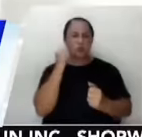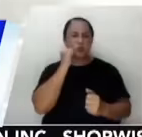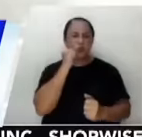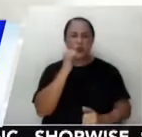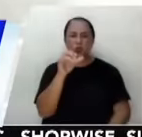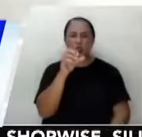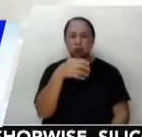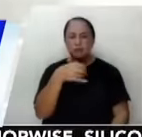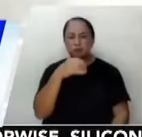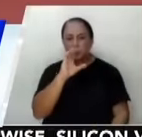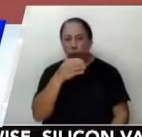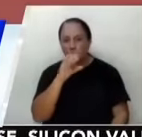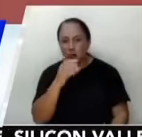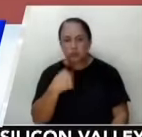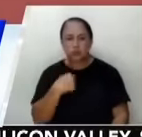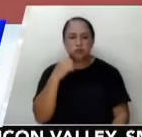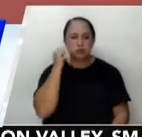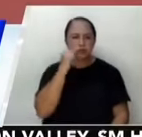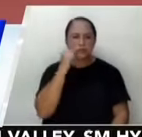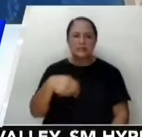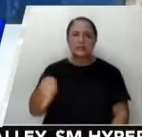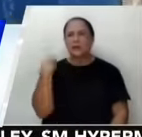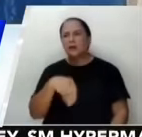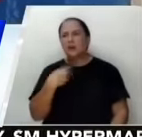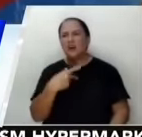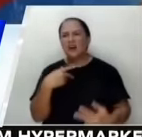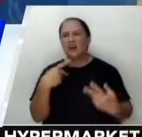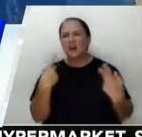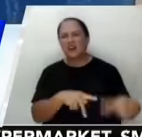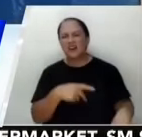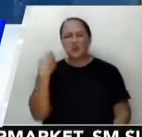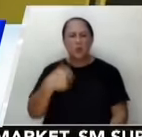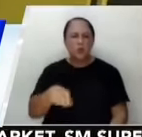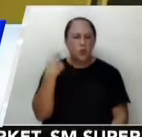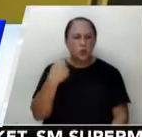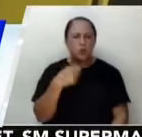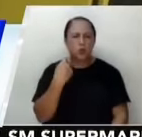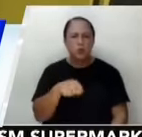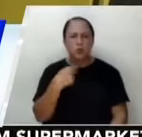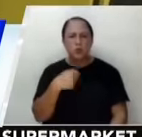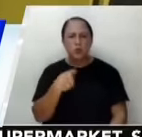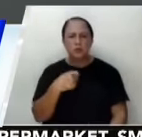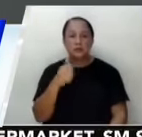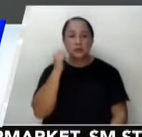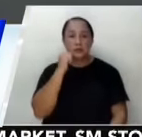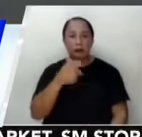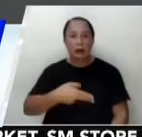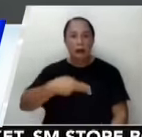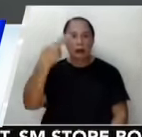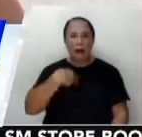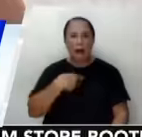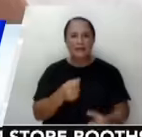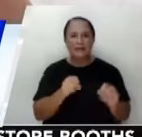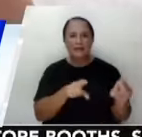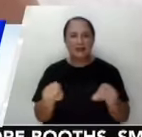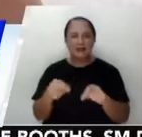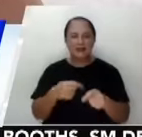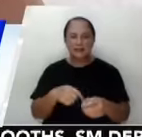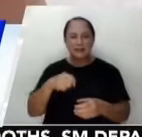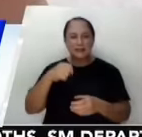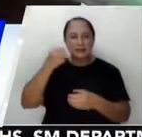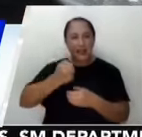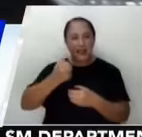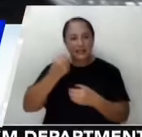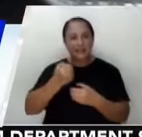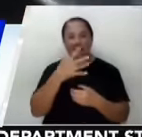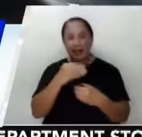braso sa pagpaypay. Habang tumatabo naman ang kita sa mga halo-halo at sa malamig. At syempre tubig. Para